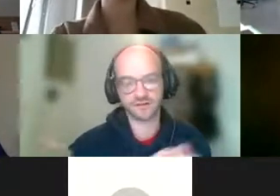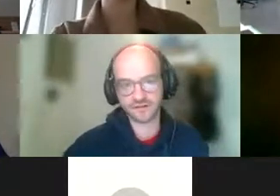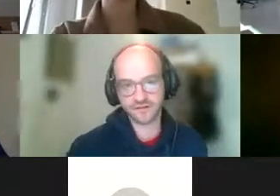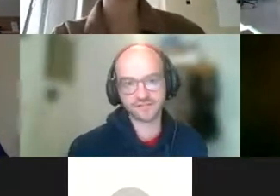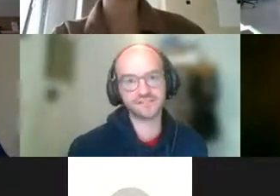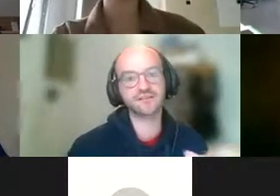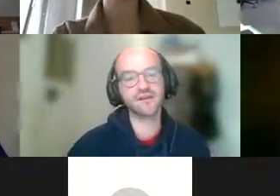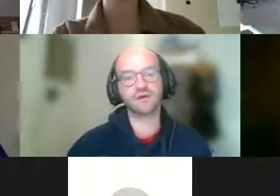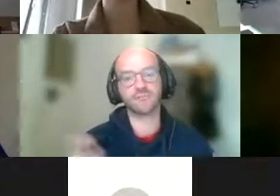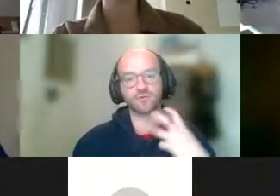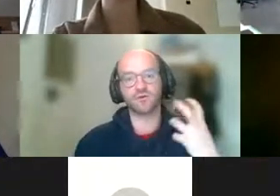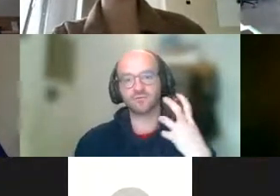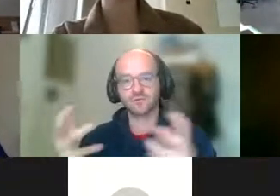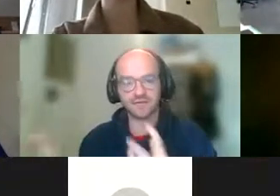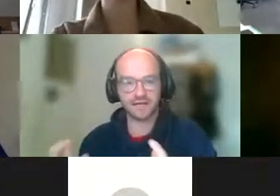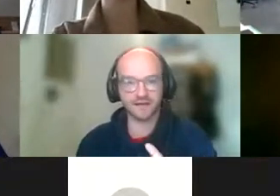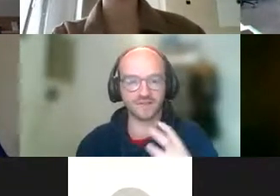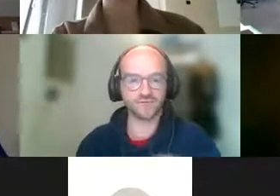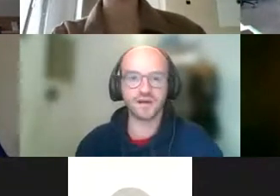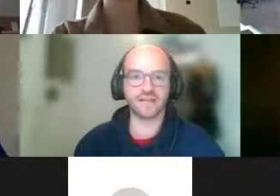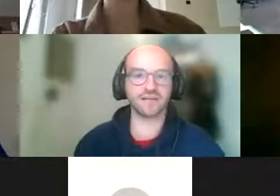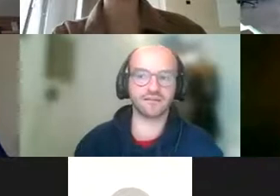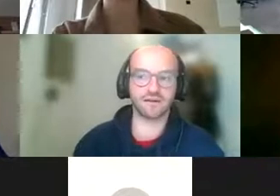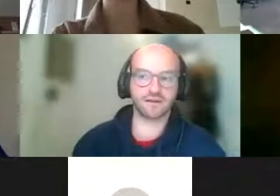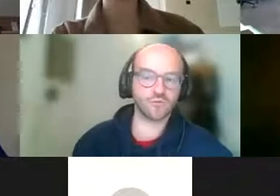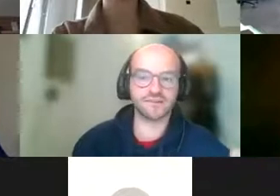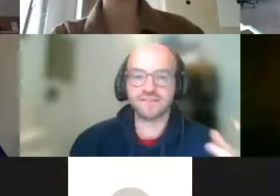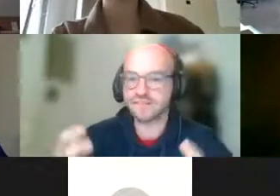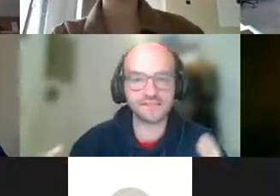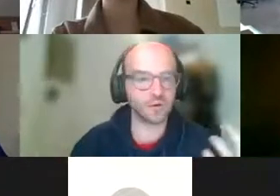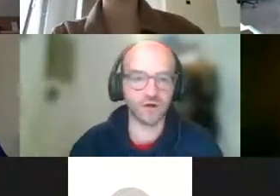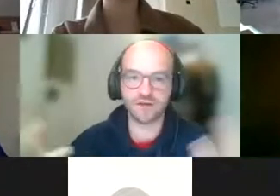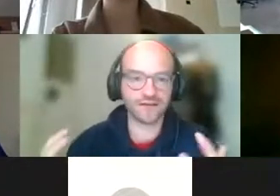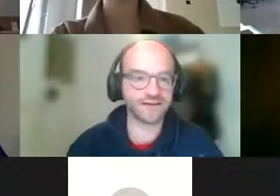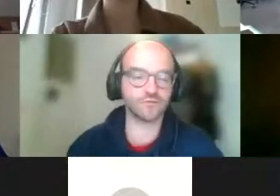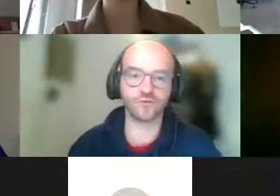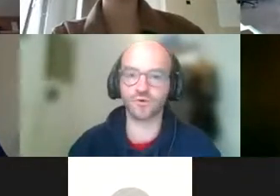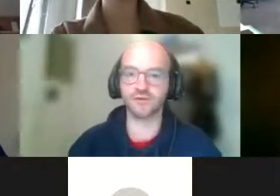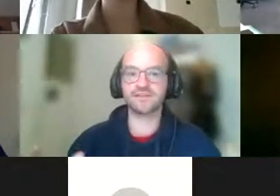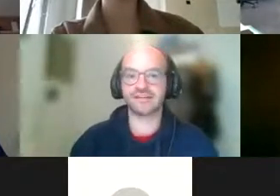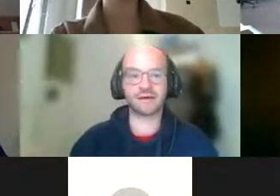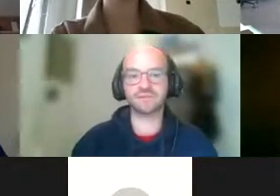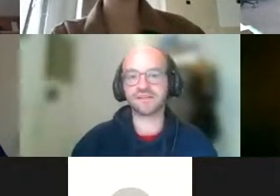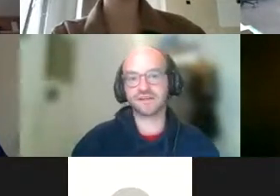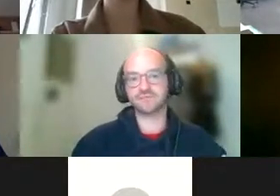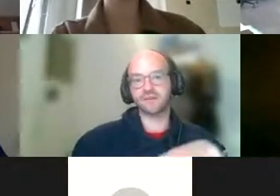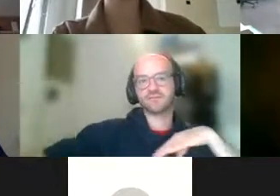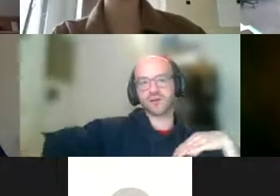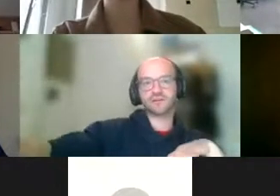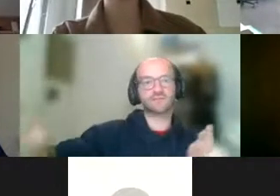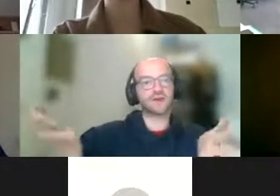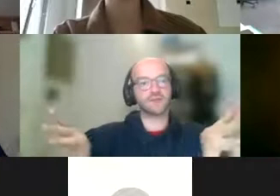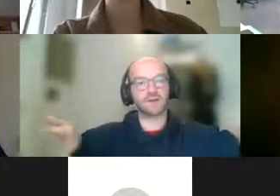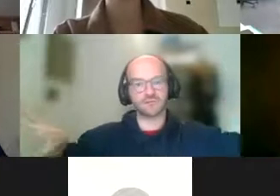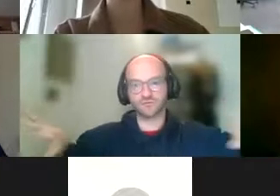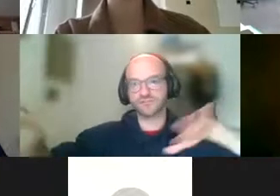houden. Uiteraard geen fysiek dan, maar om wel die bubbels met elkaar ja, toch in competitie of uitdaging of toch wel samen pizza eten, maar dan